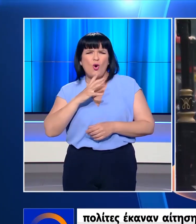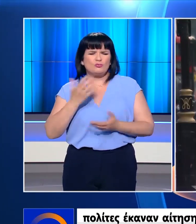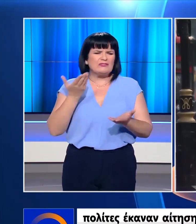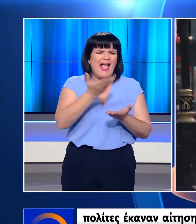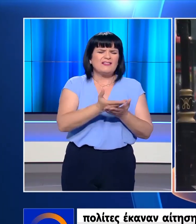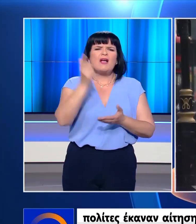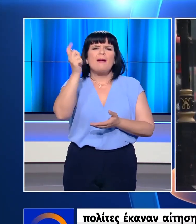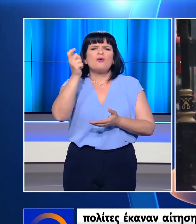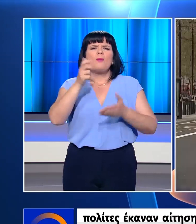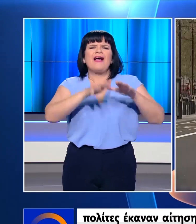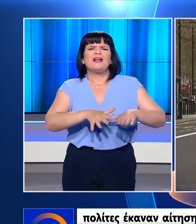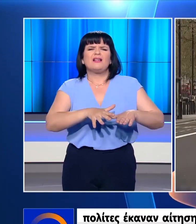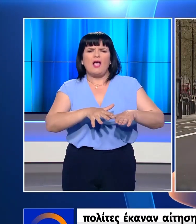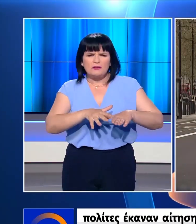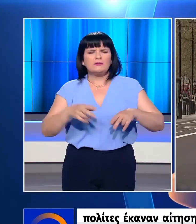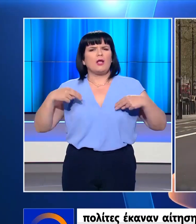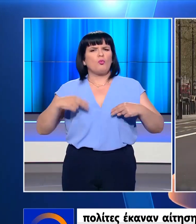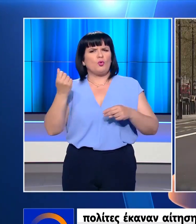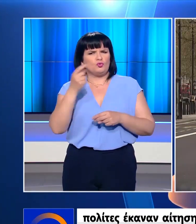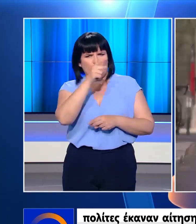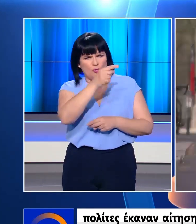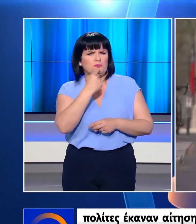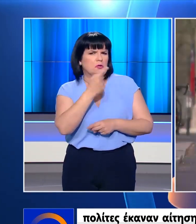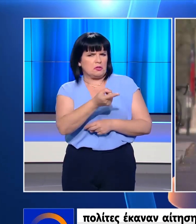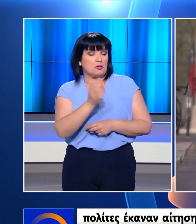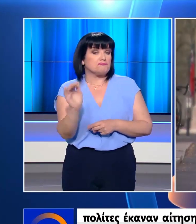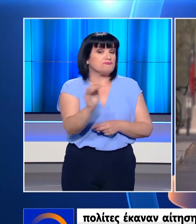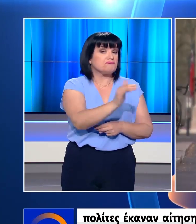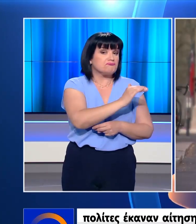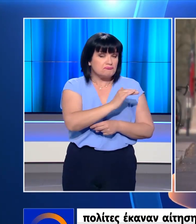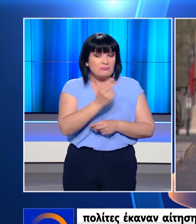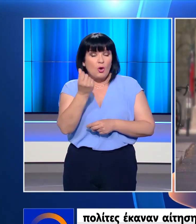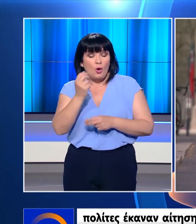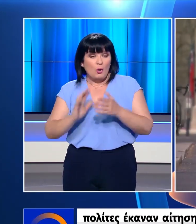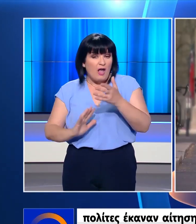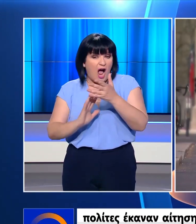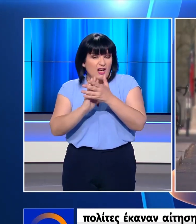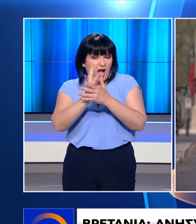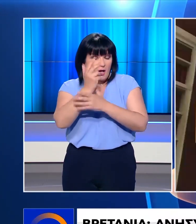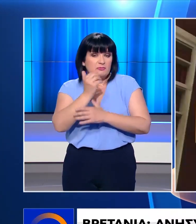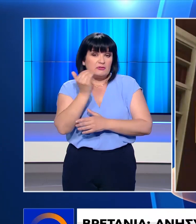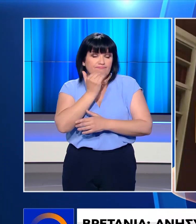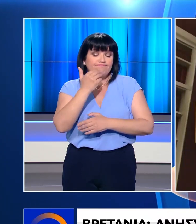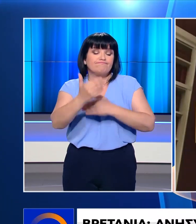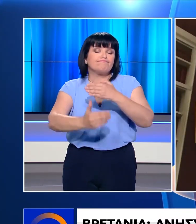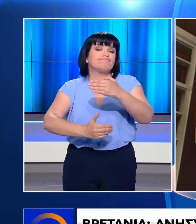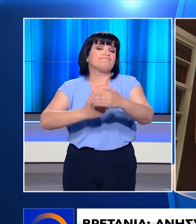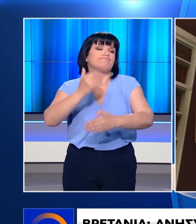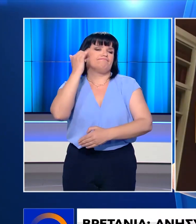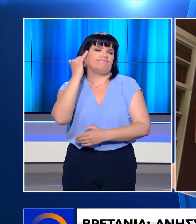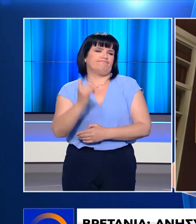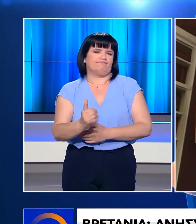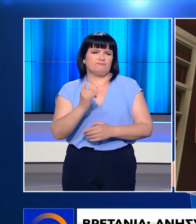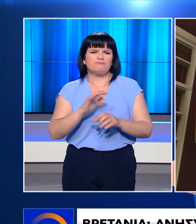αίτηση για το επίδομα ανεργίας. Ο Υπουργός Οικονομικών της χώρας προειδοποιεί ότι η ανάκαμψη της οικονομίας δεν θα έρθει άμεσα. Το lockdown